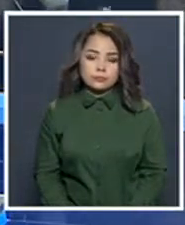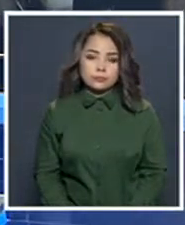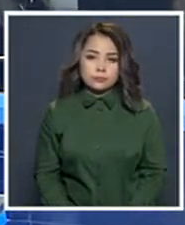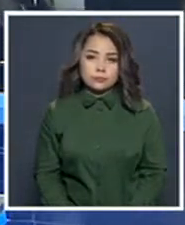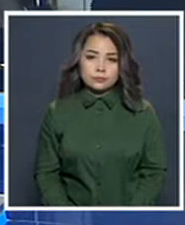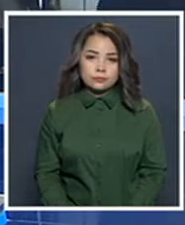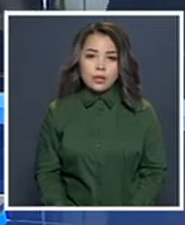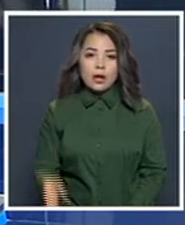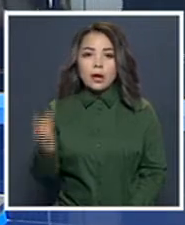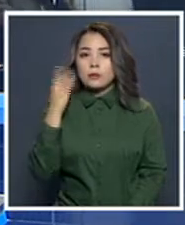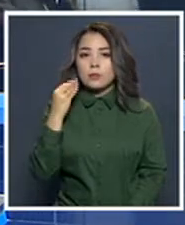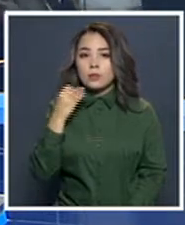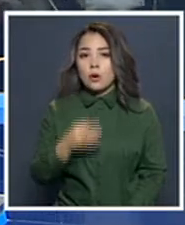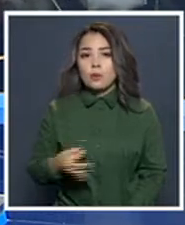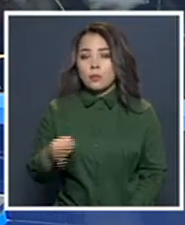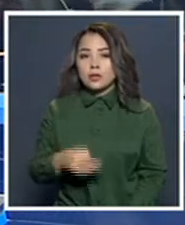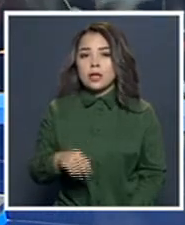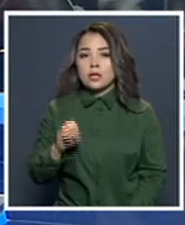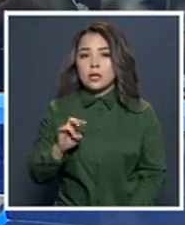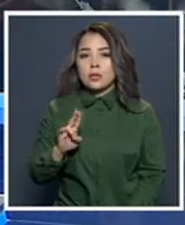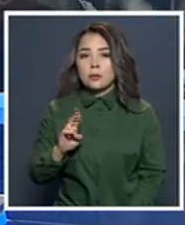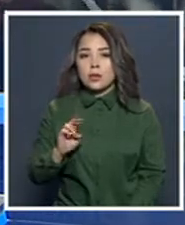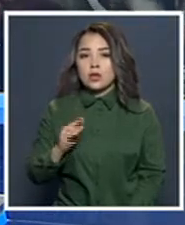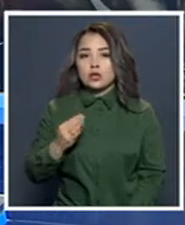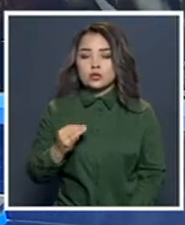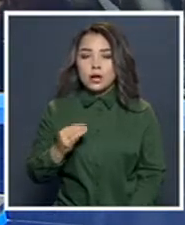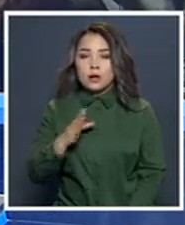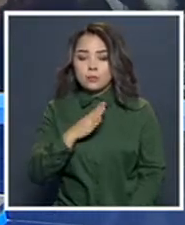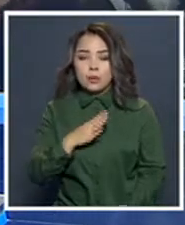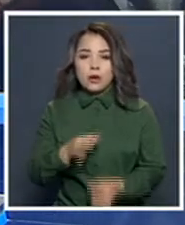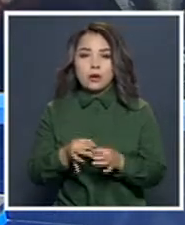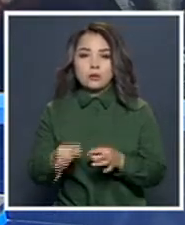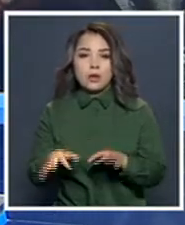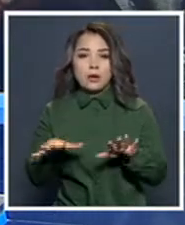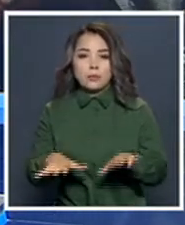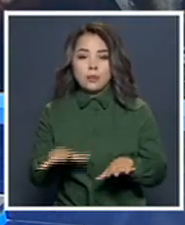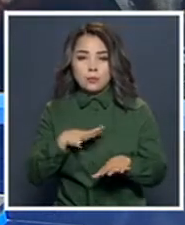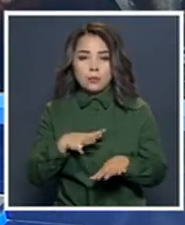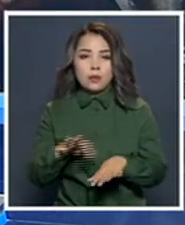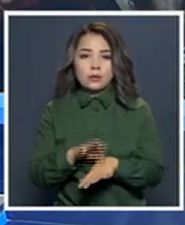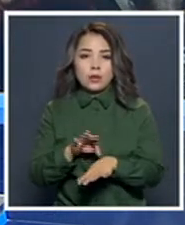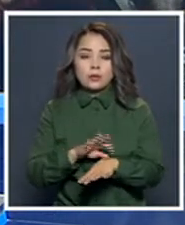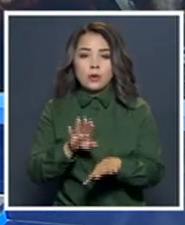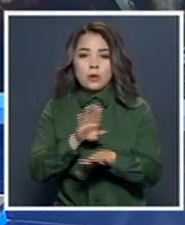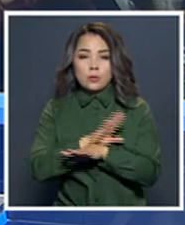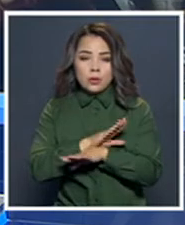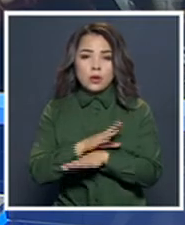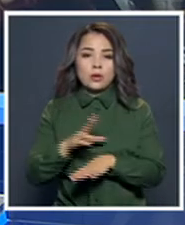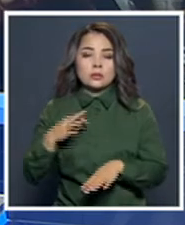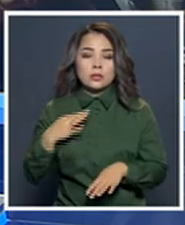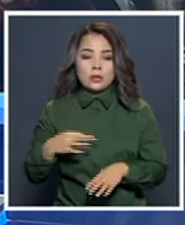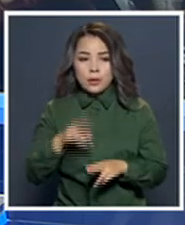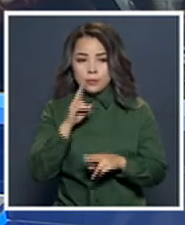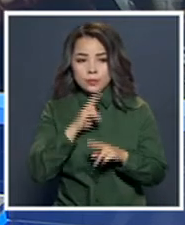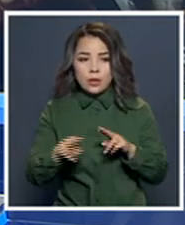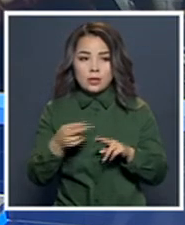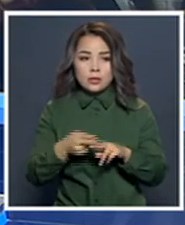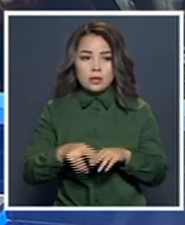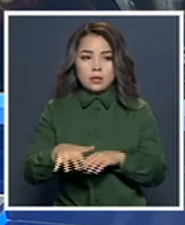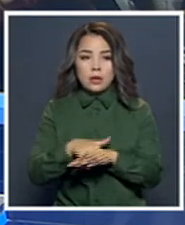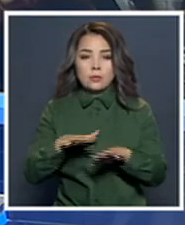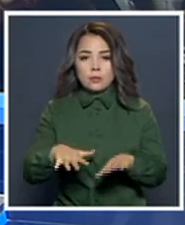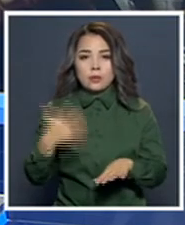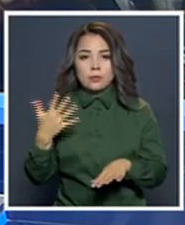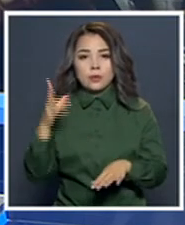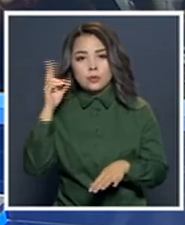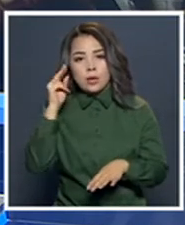Ел жаңалықтары. Алматы облысының Еңбекші Қазақ ауданында үй өртеніп, күйеуі мен баласынан айырылған анаға баспана берілді. Естеріңізге сала кетейік, қазанның 5-ші